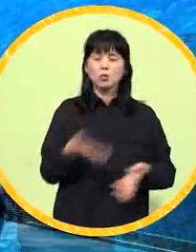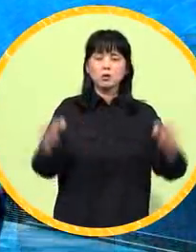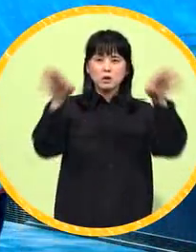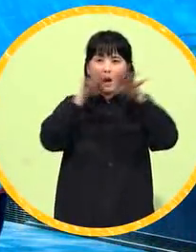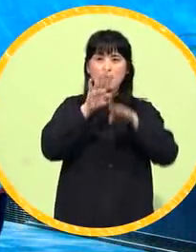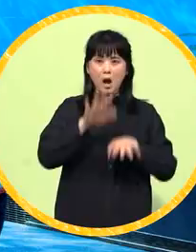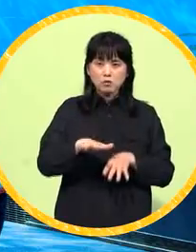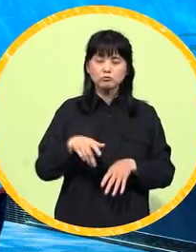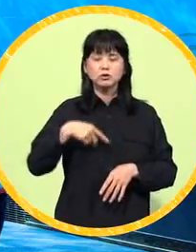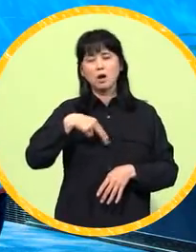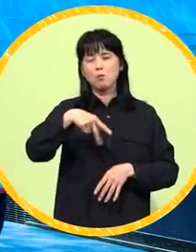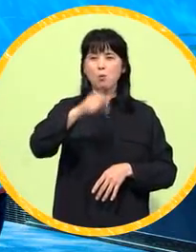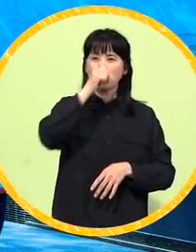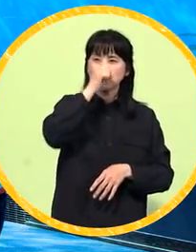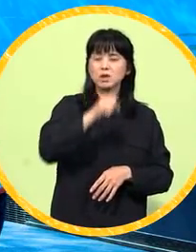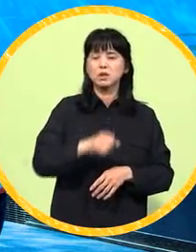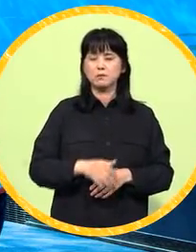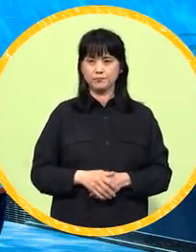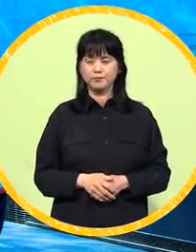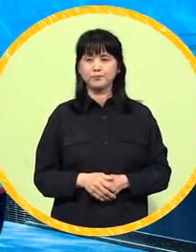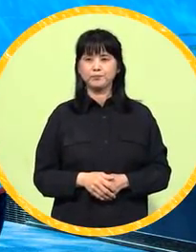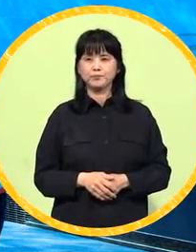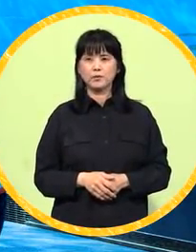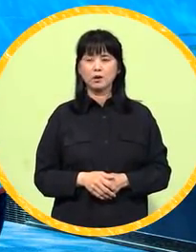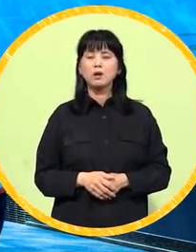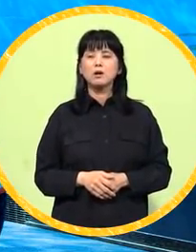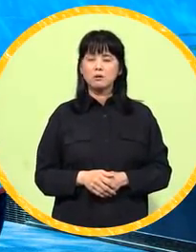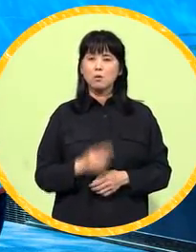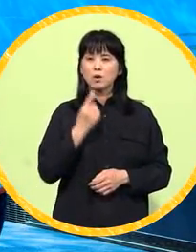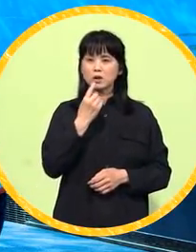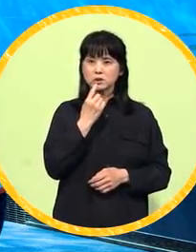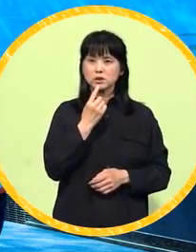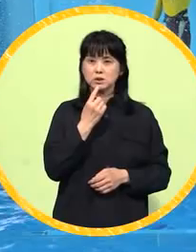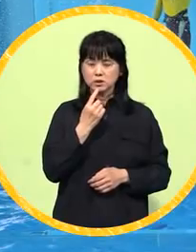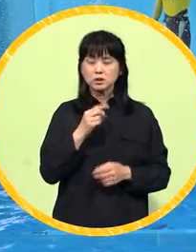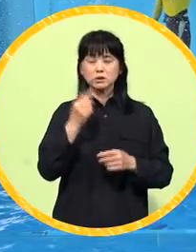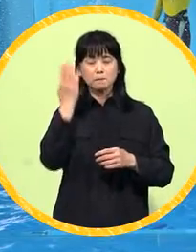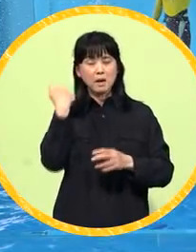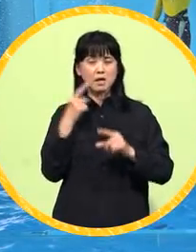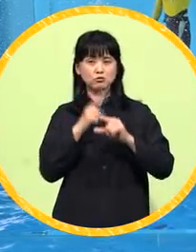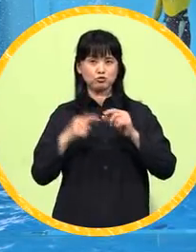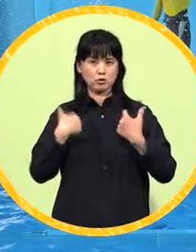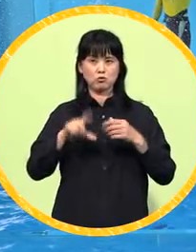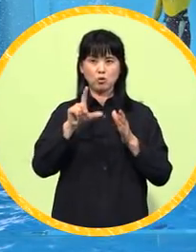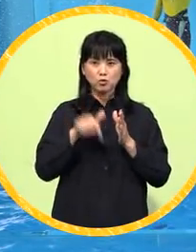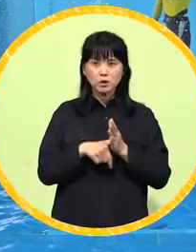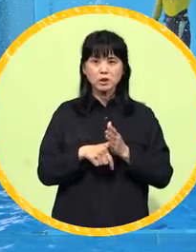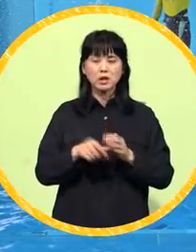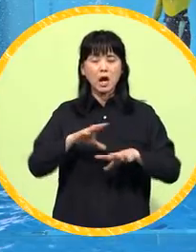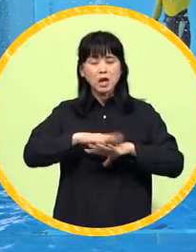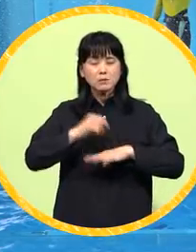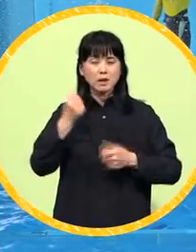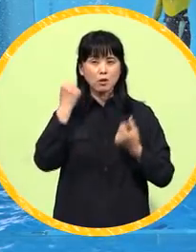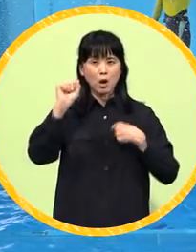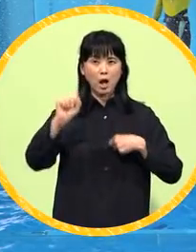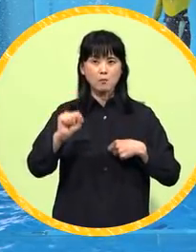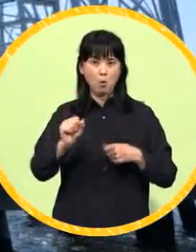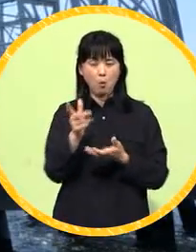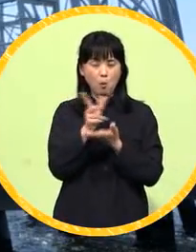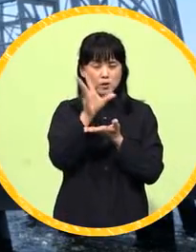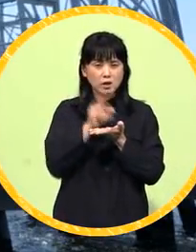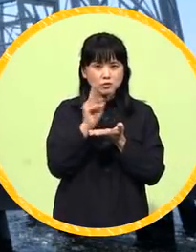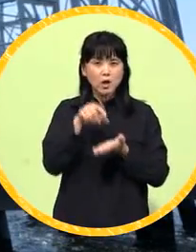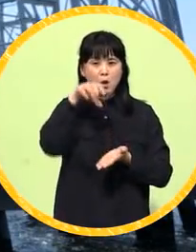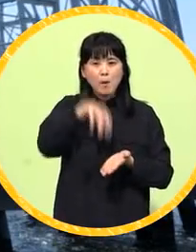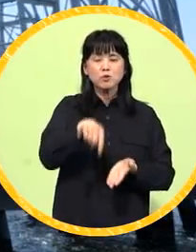もありますし散歩するもよしでございますねなんといっても私中学生時代初ドラマの撮影現場がこちら